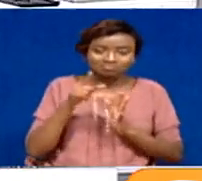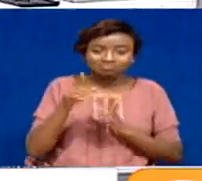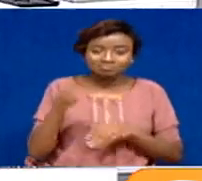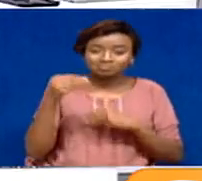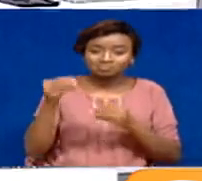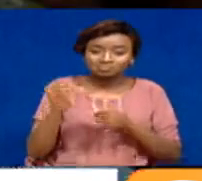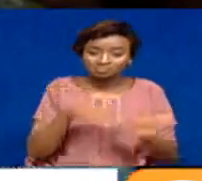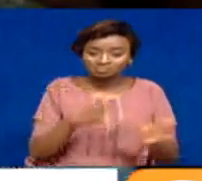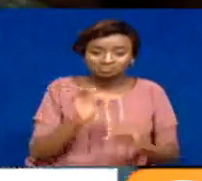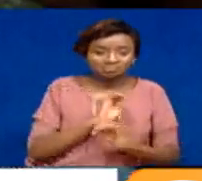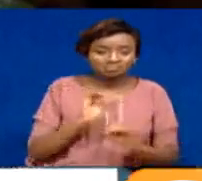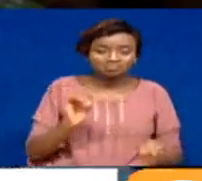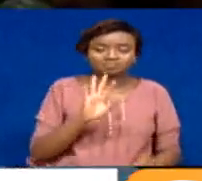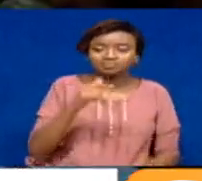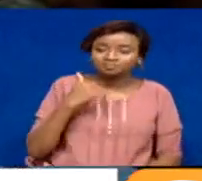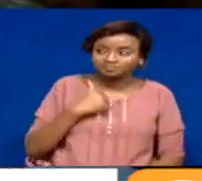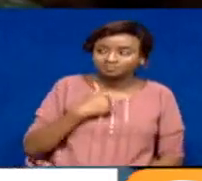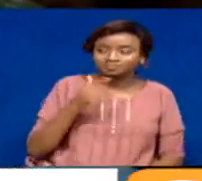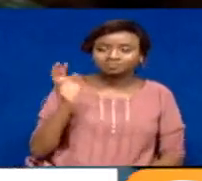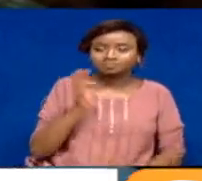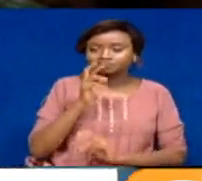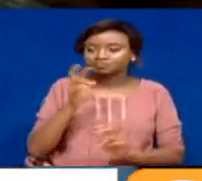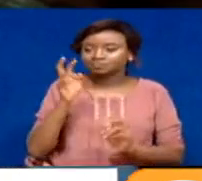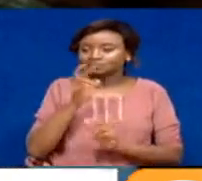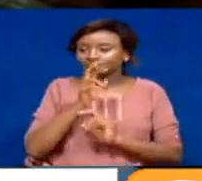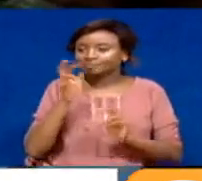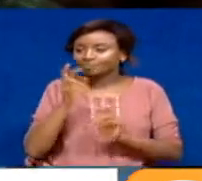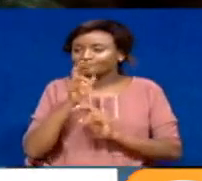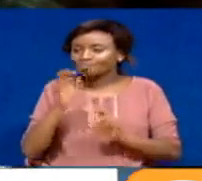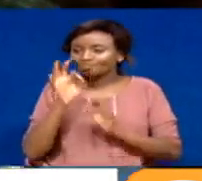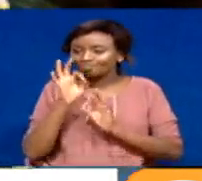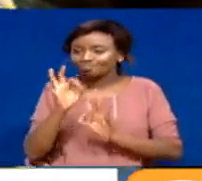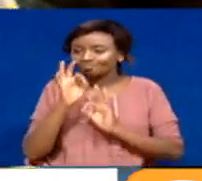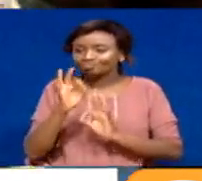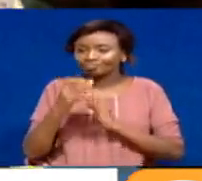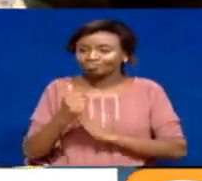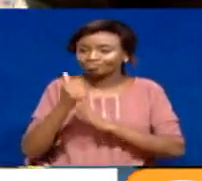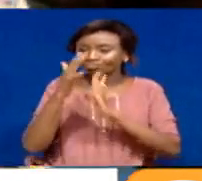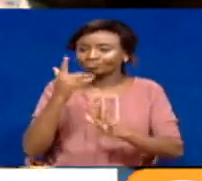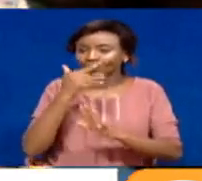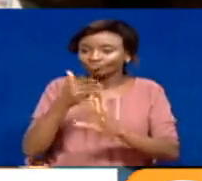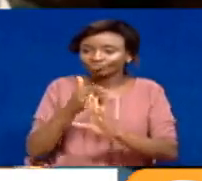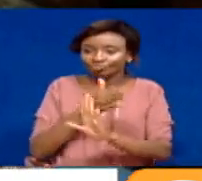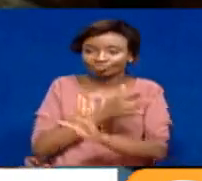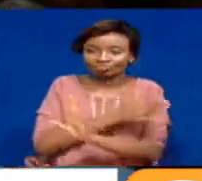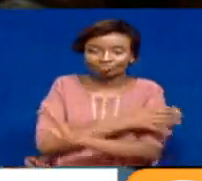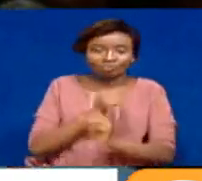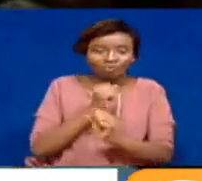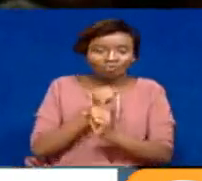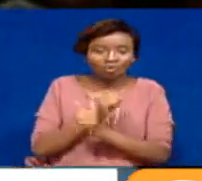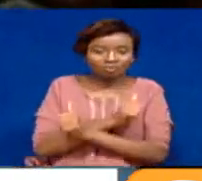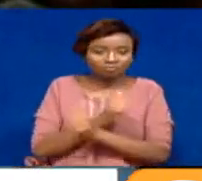lead. Nilikuwa nataputa wale viongozi wako na track record.